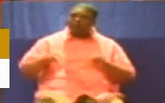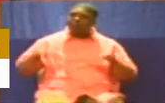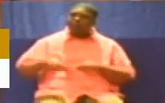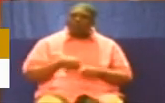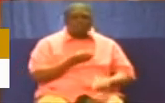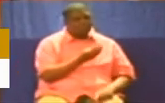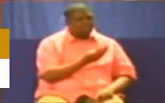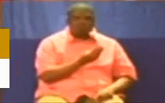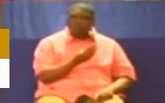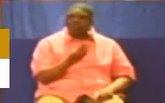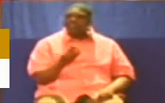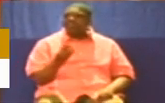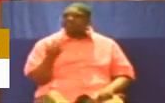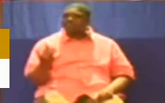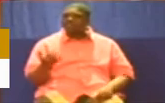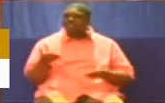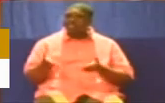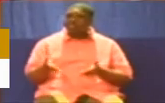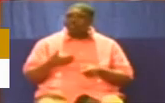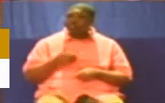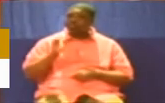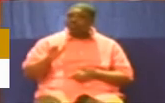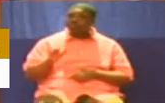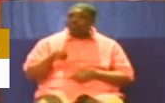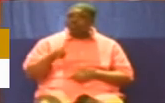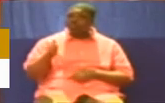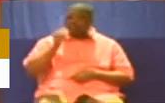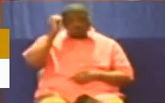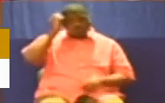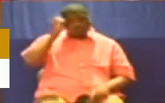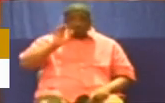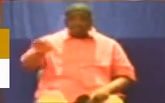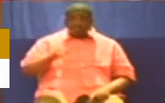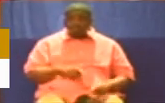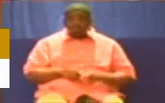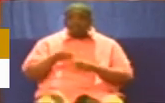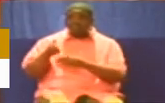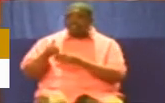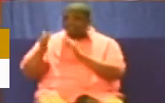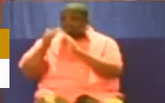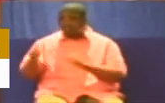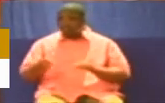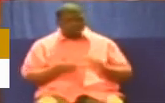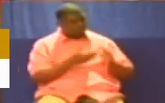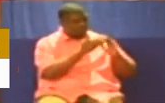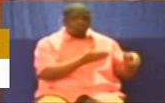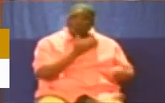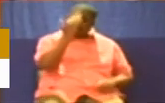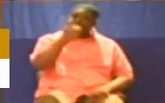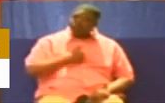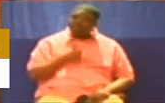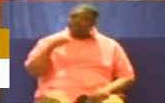vitatu, vine, vitano. Leo nataka kukuambia wale wenye mawazo yako wana guest house, wana apartment, nazijua